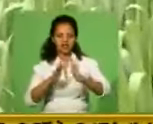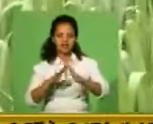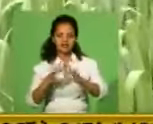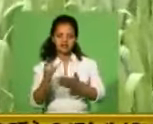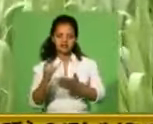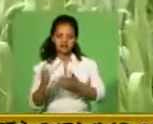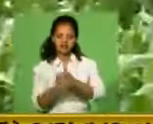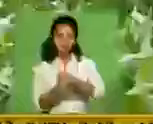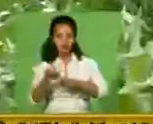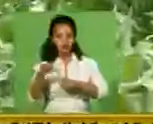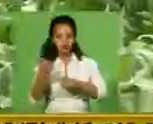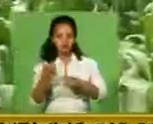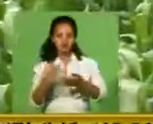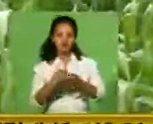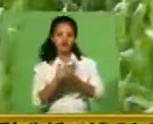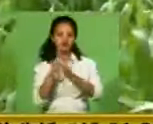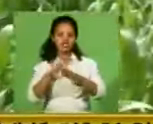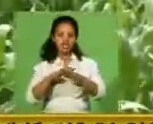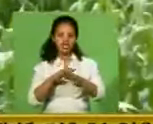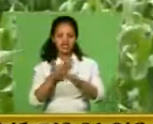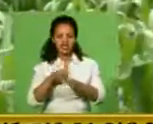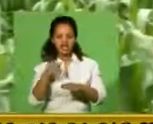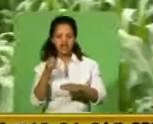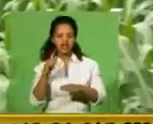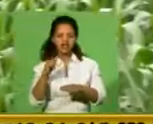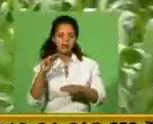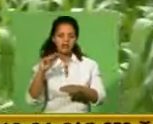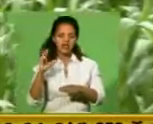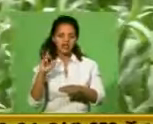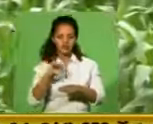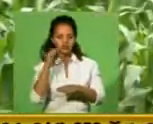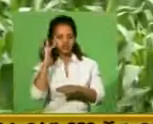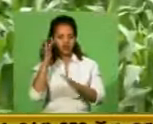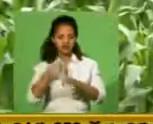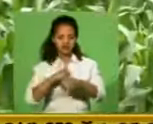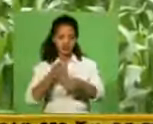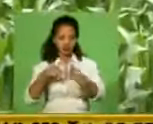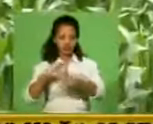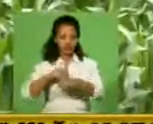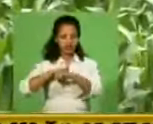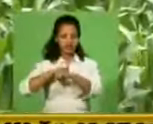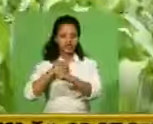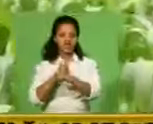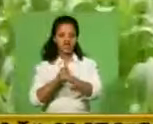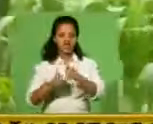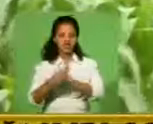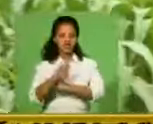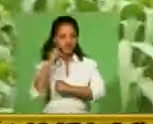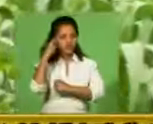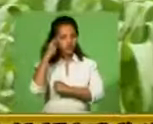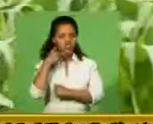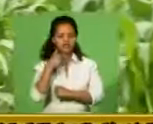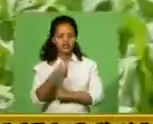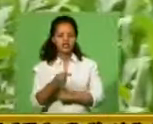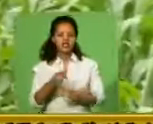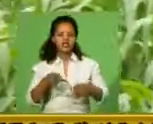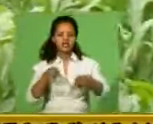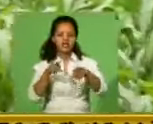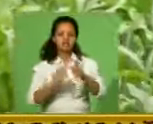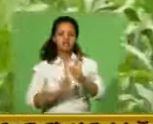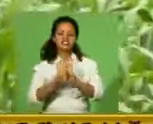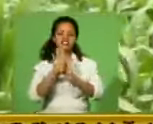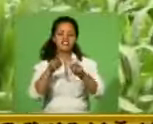ሆነ በሌሎች ምርቶች ላይ ተባይና ሌሎች በሽታዎች ቢከሰቱ የመከላከል ስራው ቀድሞውንም ታስቦበታል ያሉን የብልጽግና